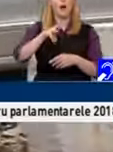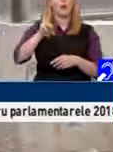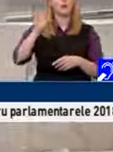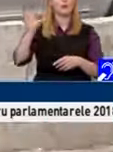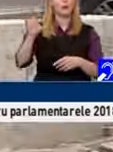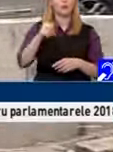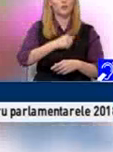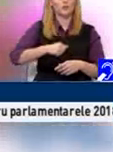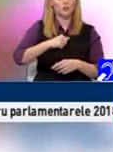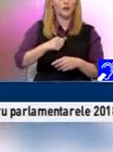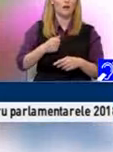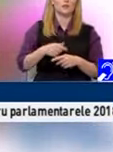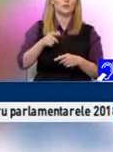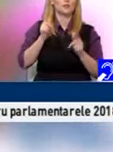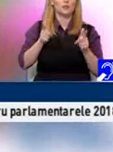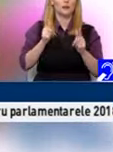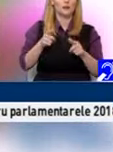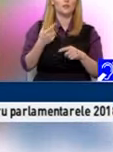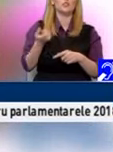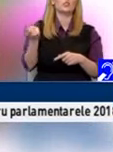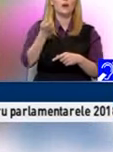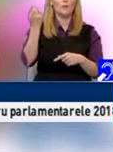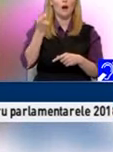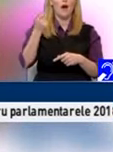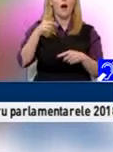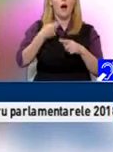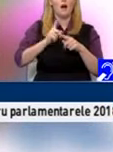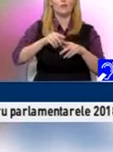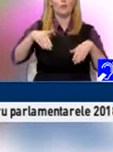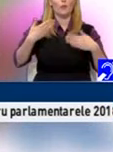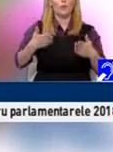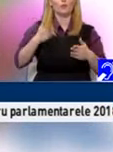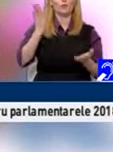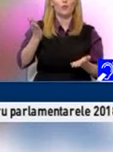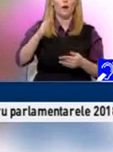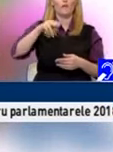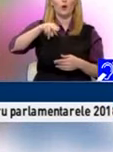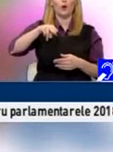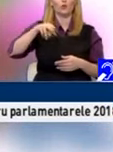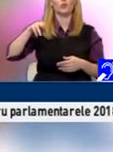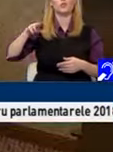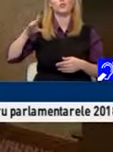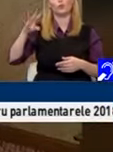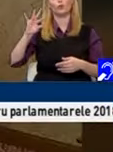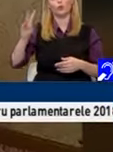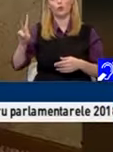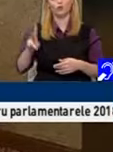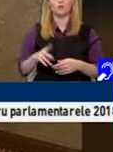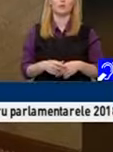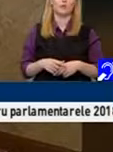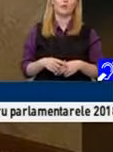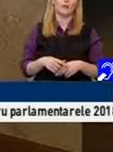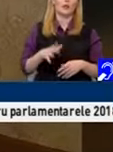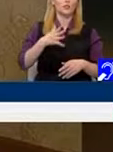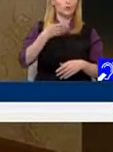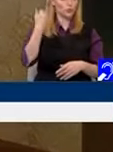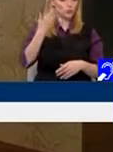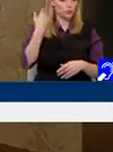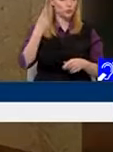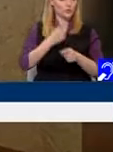a declarat că harta a fost croită pe măsura lui Dodon și Plahotniuc. Premierul a venit cu o replică. Este ușor să